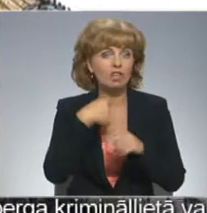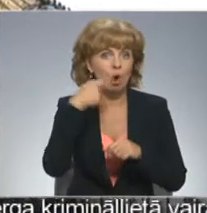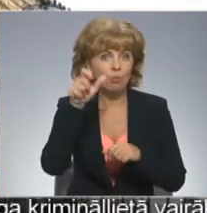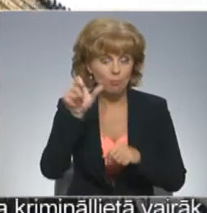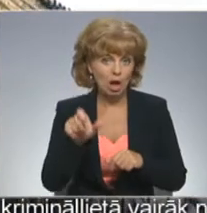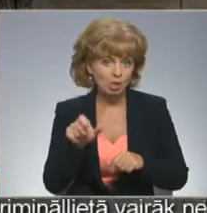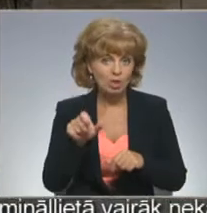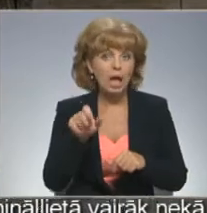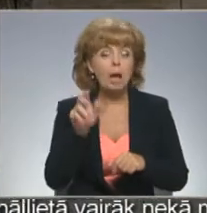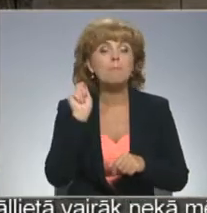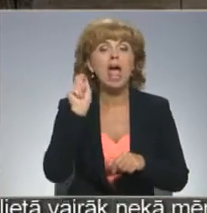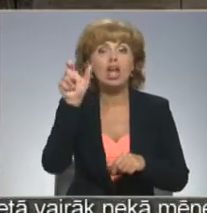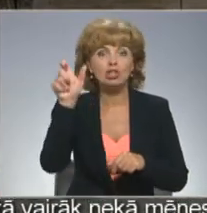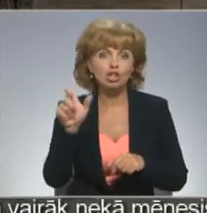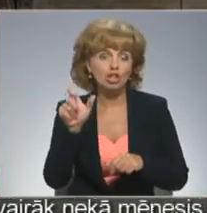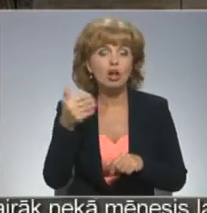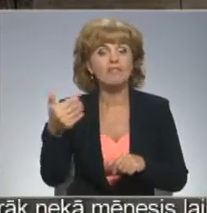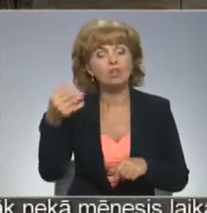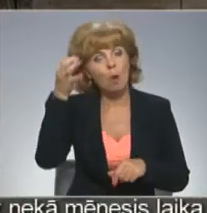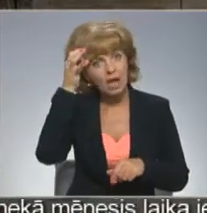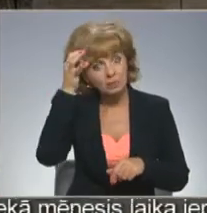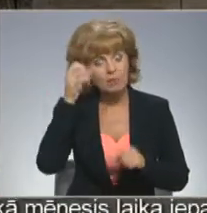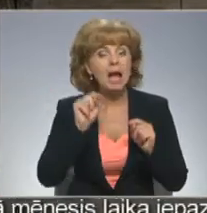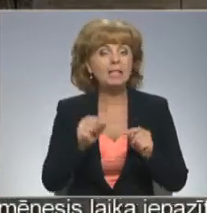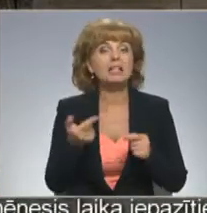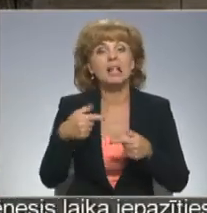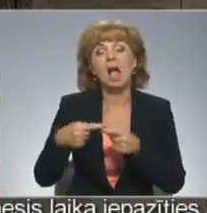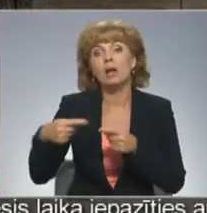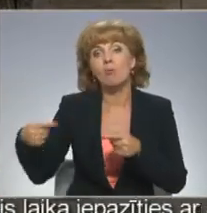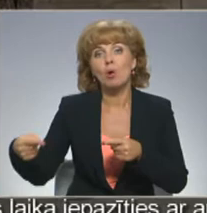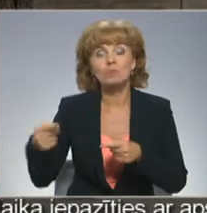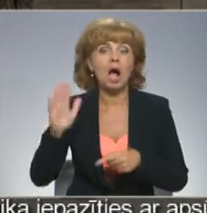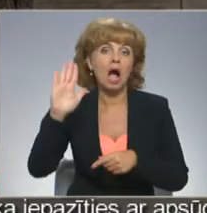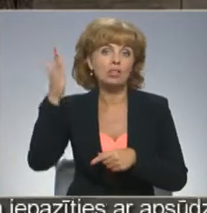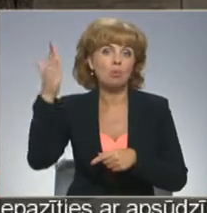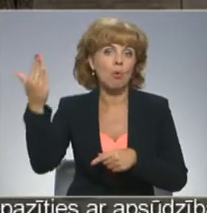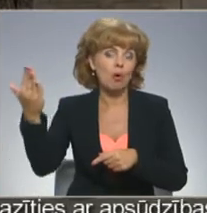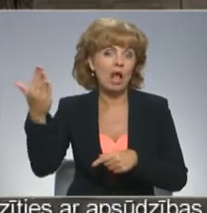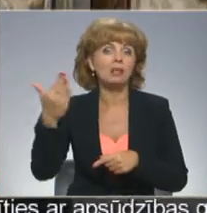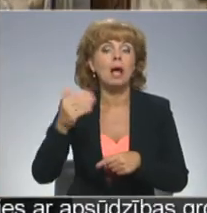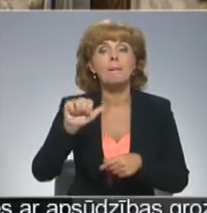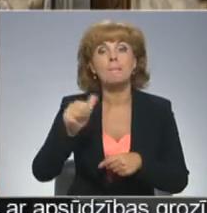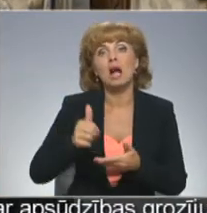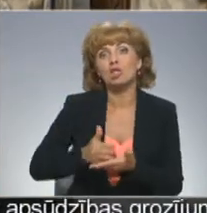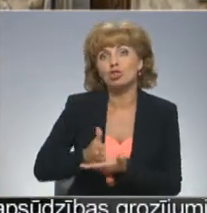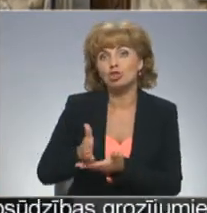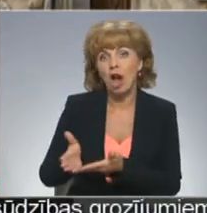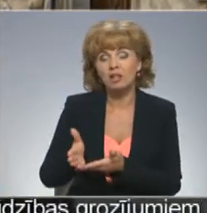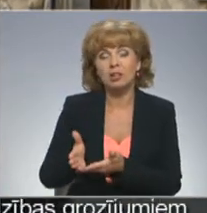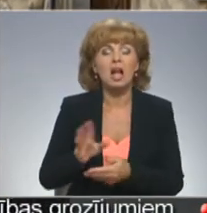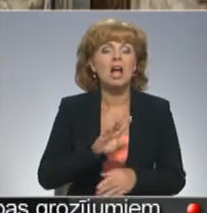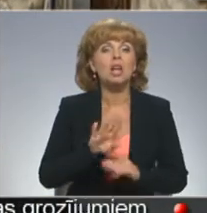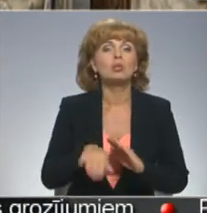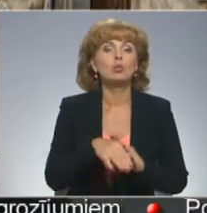Gins Bērziņš. Tās arī pašā atmiņas. Turklāt nu tas laika posms būs atspoguļots arī mākslas žanrā. Patiesībā tāds tukšs